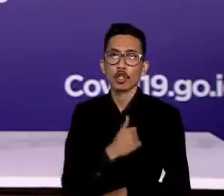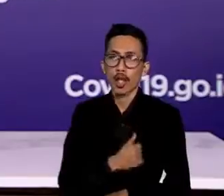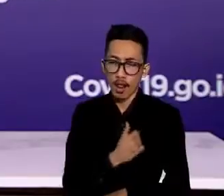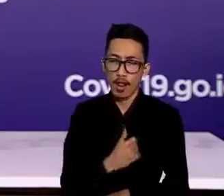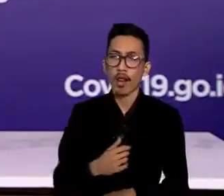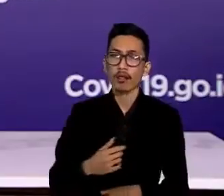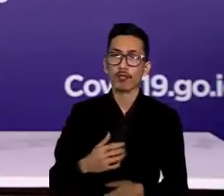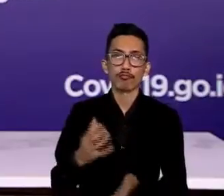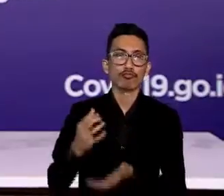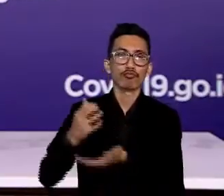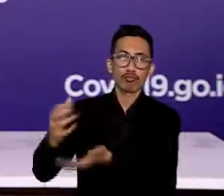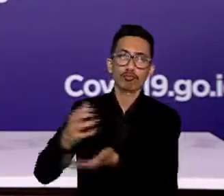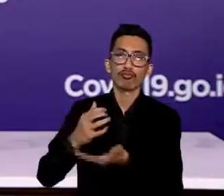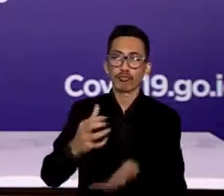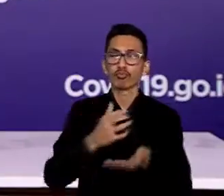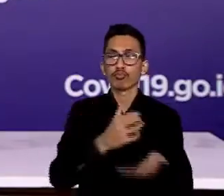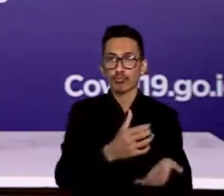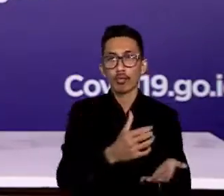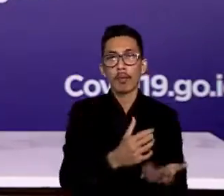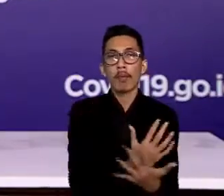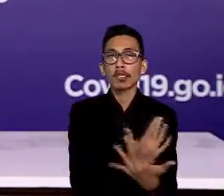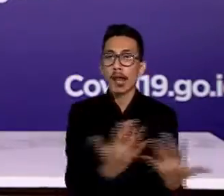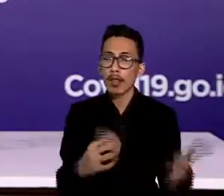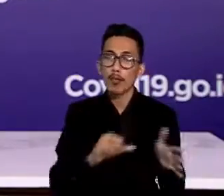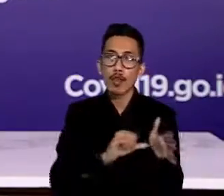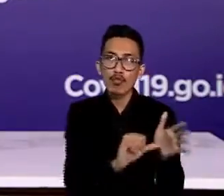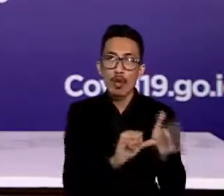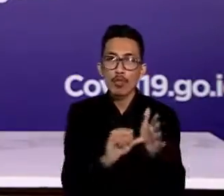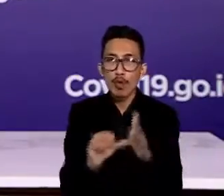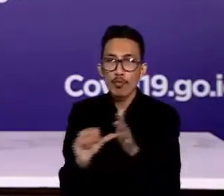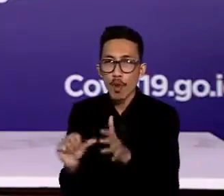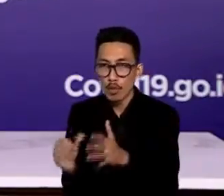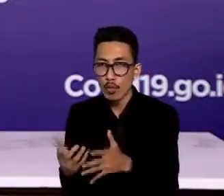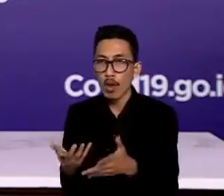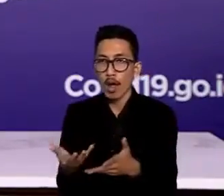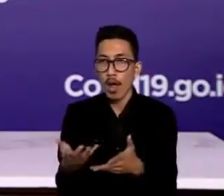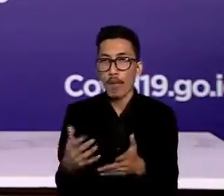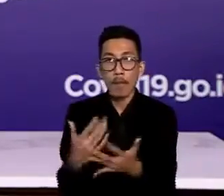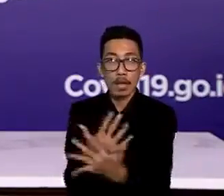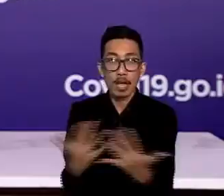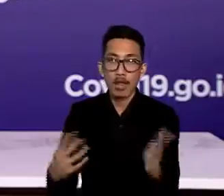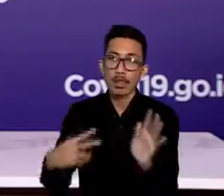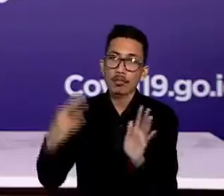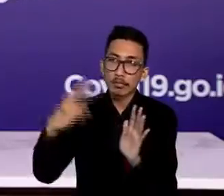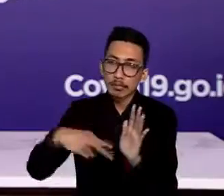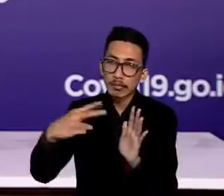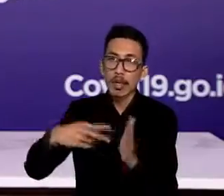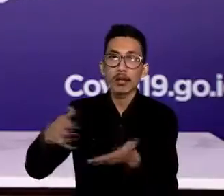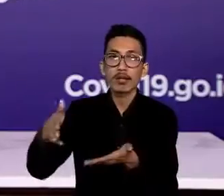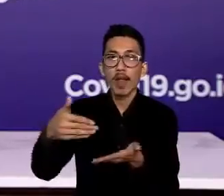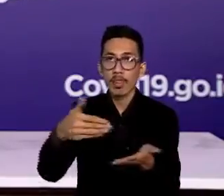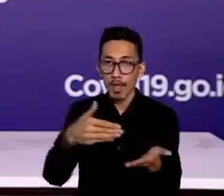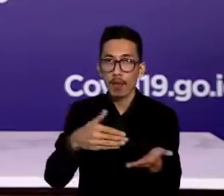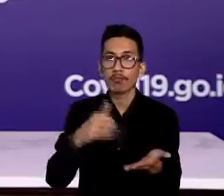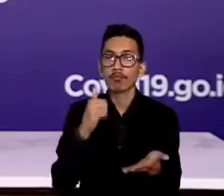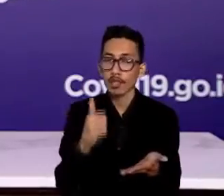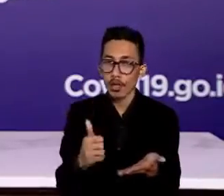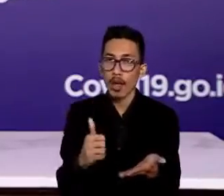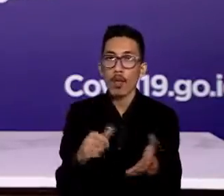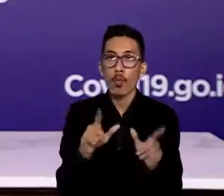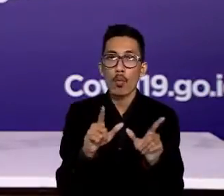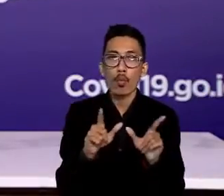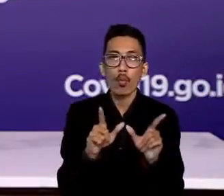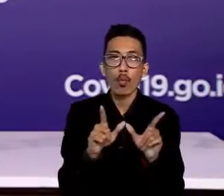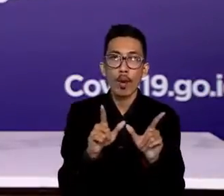masyarakat dan masyarakat dapat memeriksa data penerima Bansos dengan mengunjungi situs web